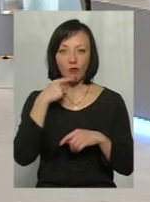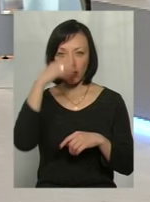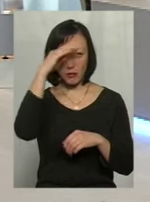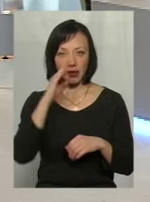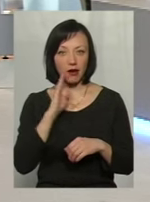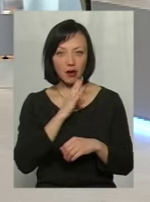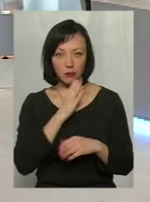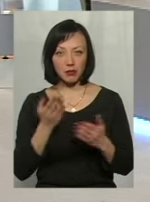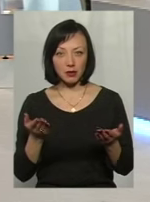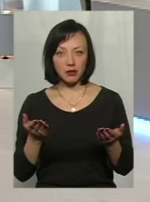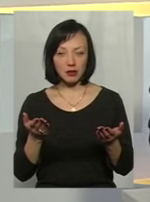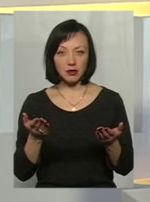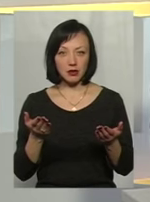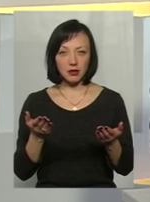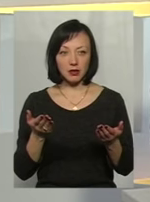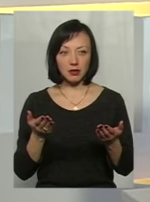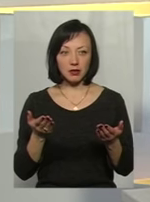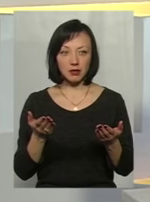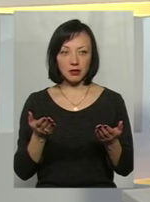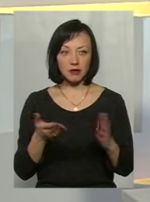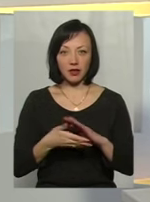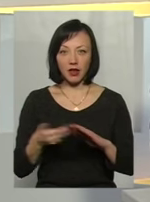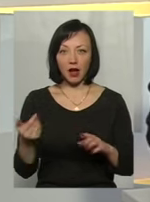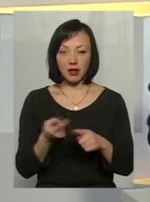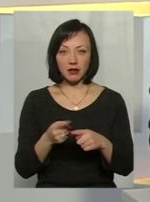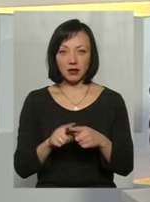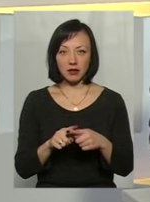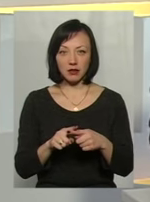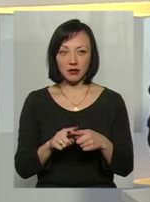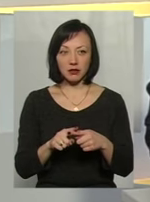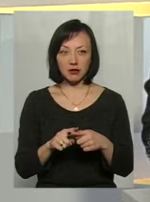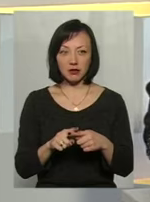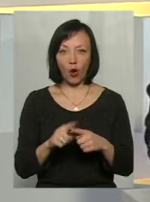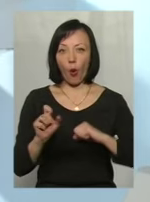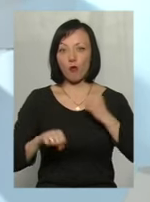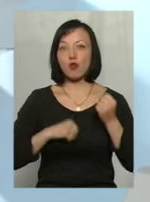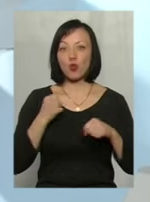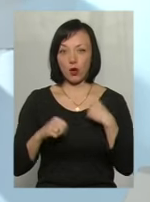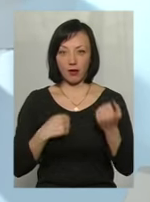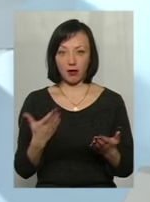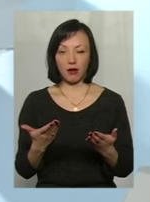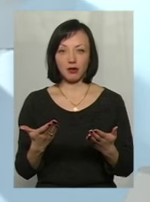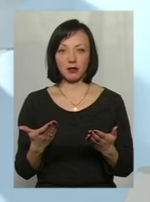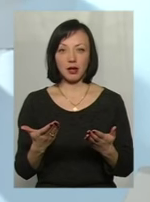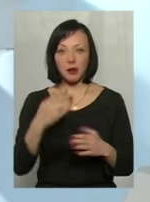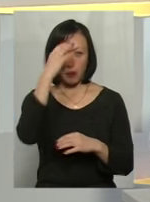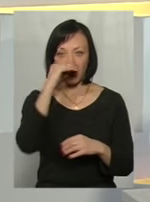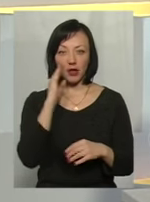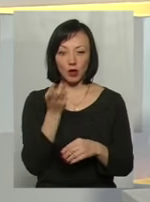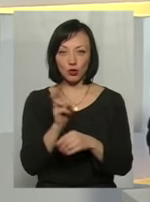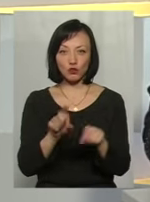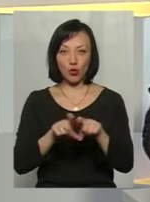батькам, вона в них визиває такі, просто обурення, да, і батьки йдуть в